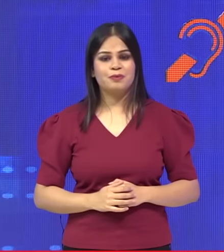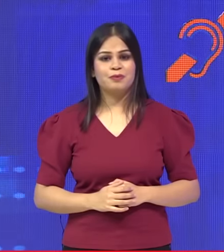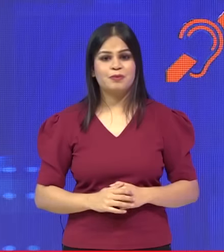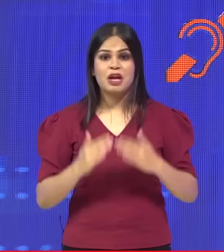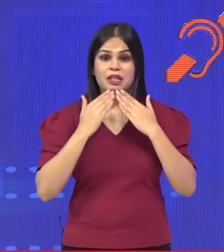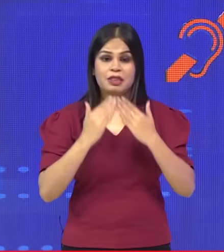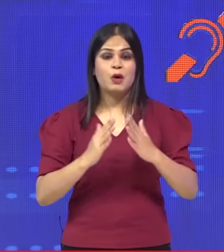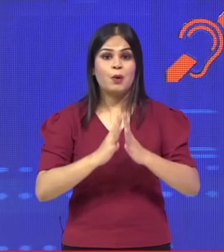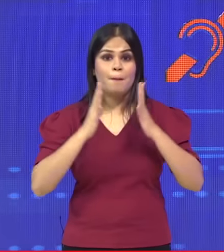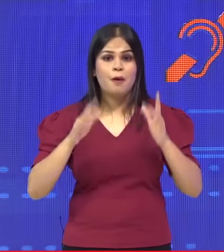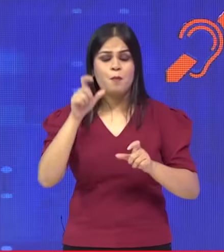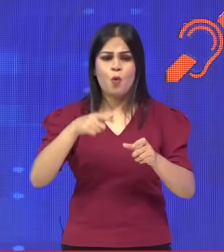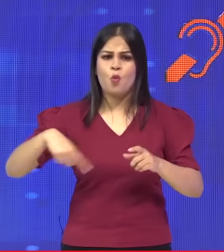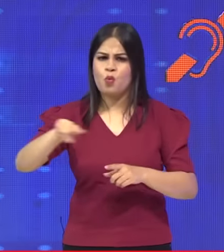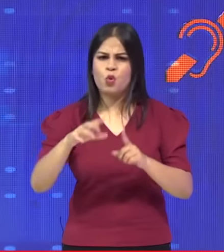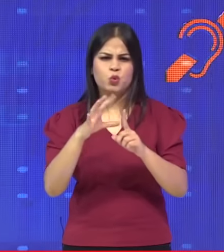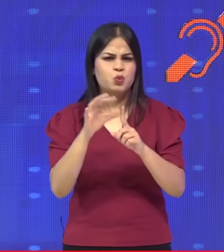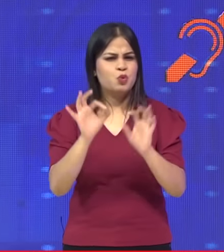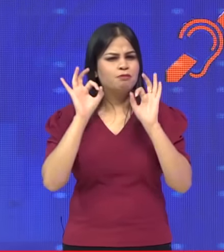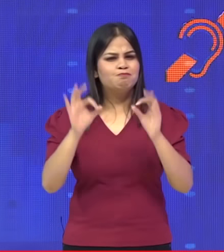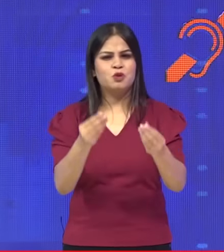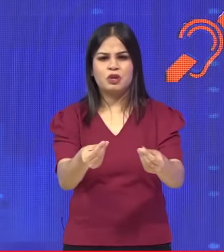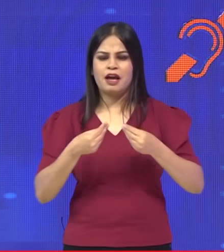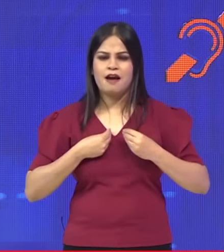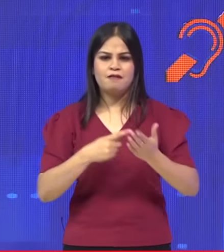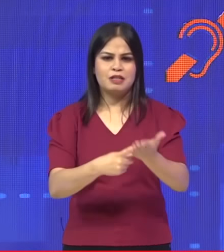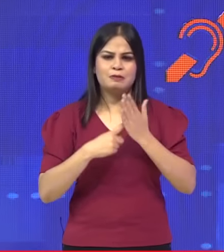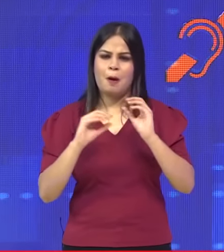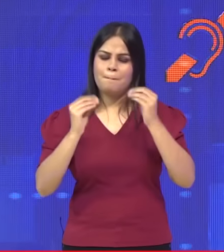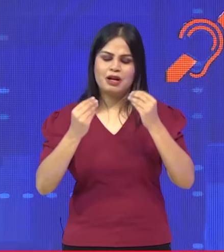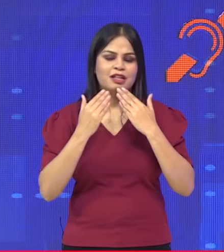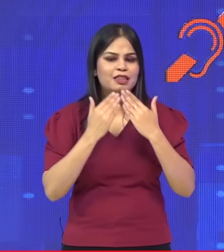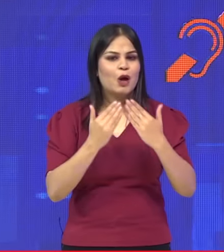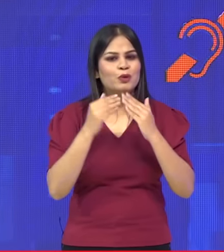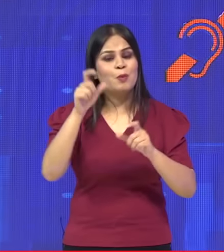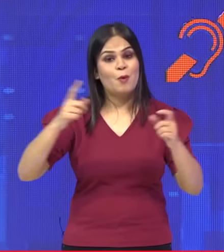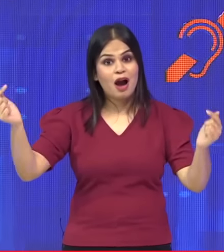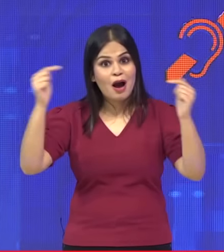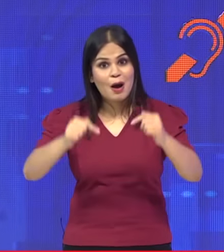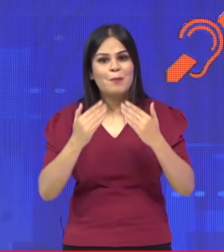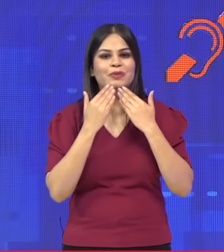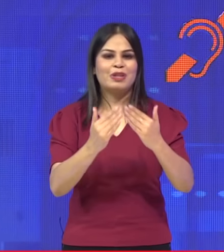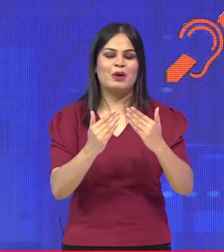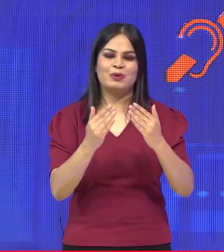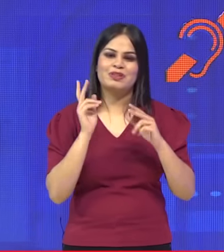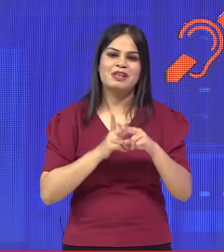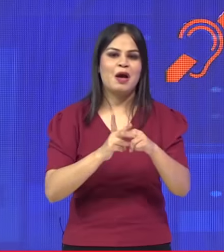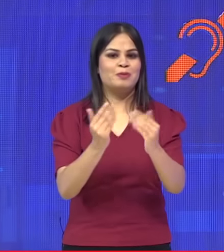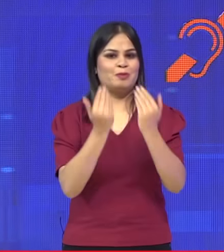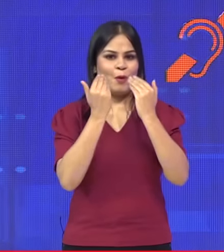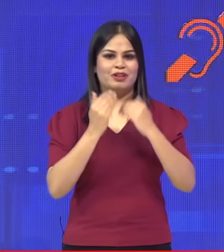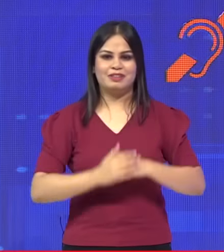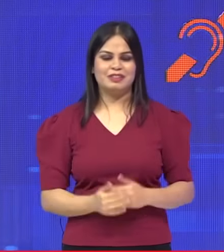थैंक यू वेरी वेरी गुड ऑडियंस और रियली रियली ग्रेट थैंक यू वेरी